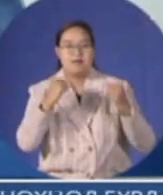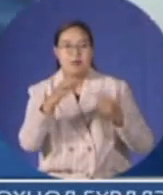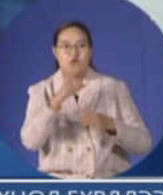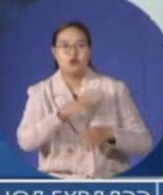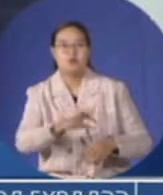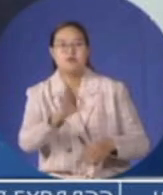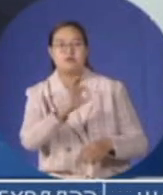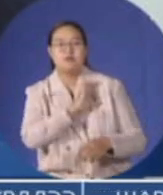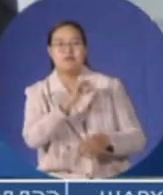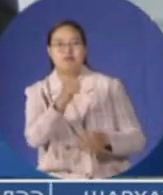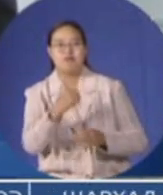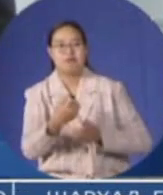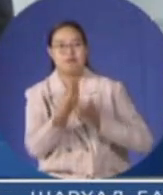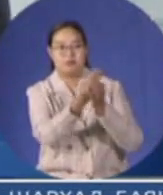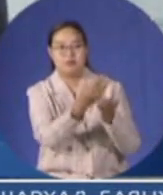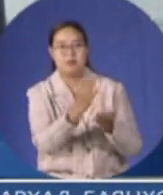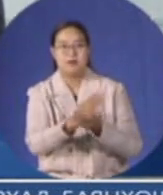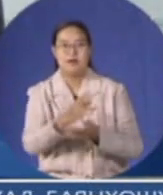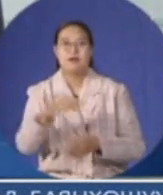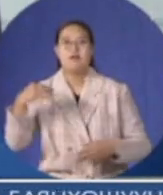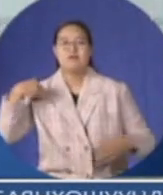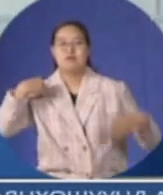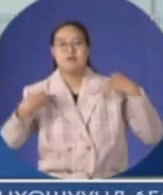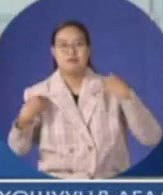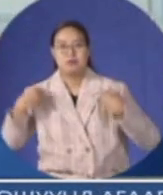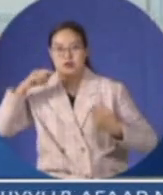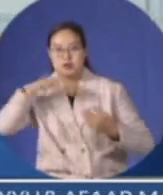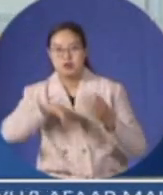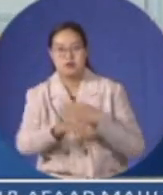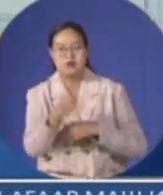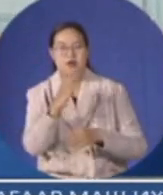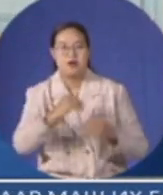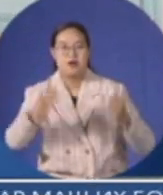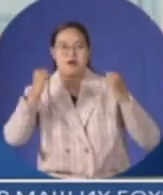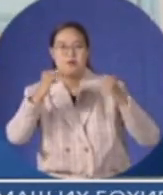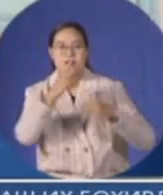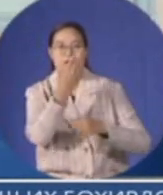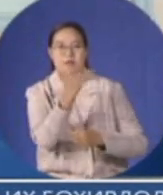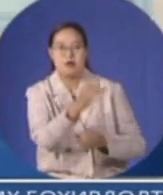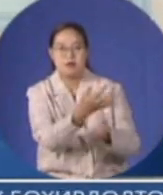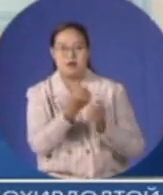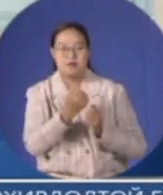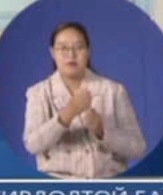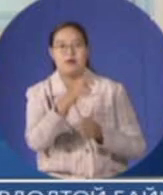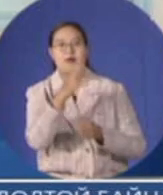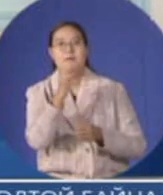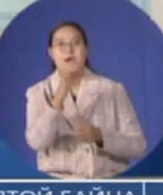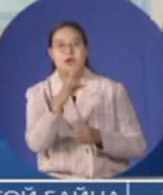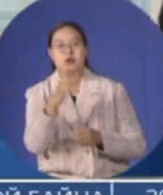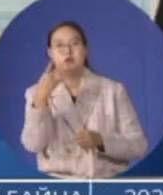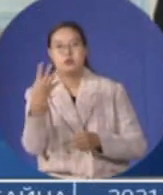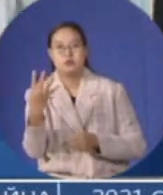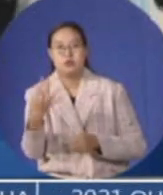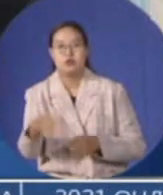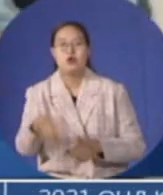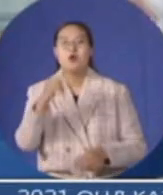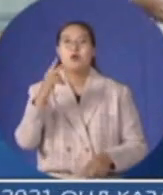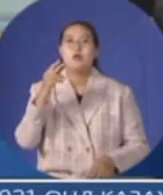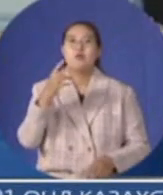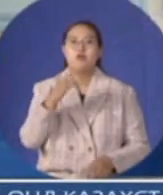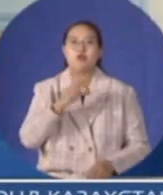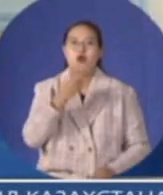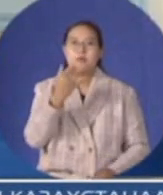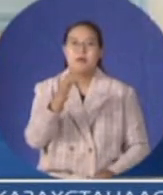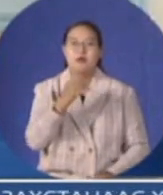тэмдгээр шагналаа. Мөн самбо бүхий насанд хүрэгчдийн дэлхийн аварга шалгаруулах тэмцээнээс алтан медаль хүртсэн Баян Дүрэн мөнгөн медаль хүртсэн Пүрэв Дорж хүрэл